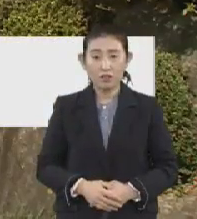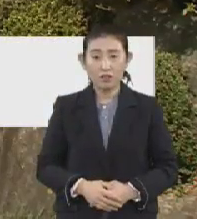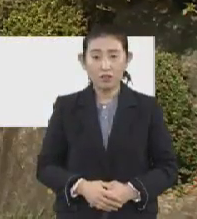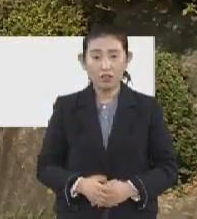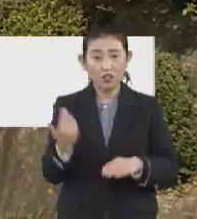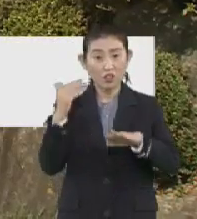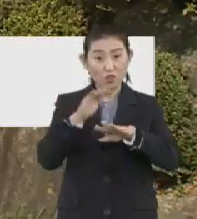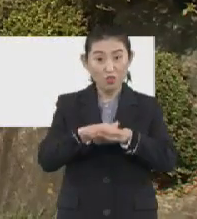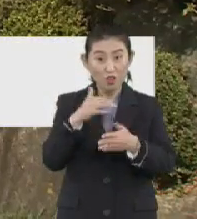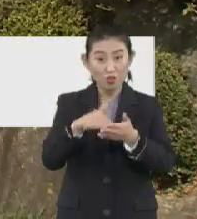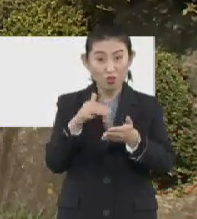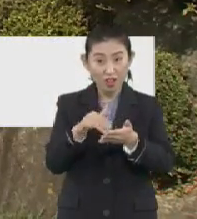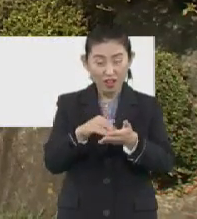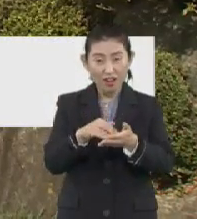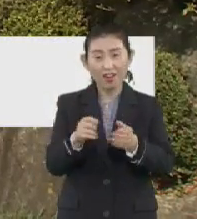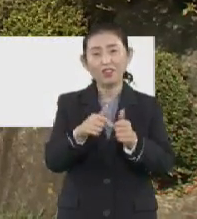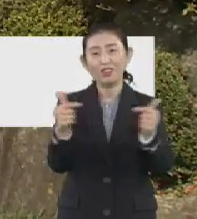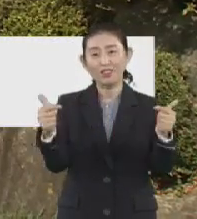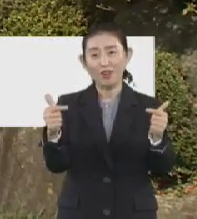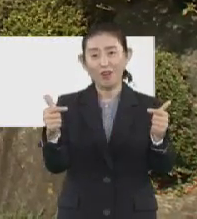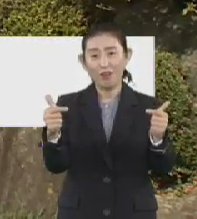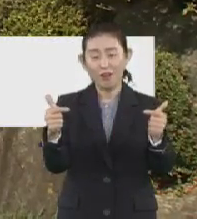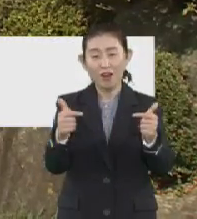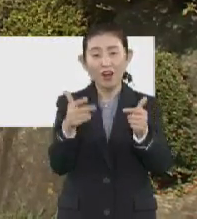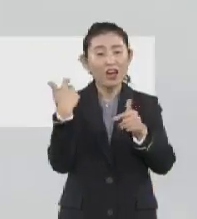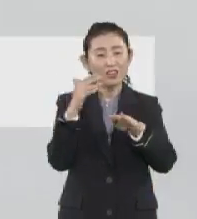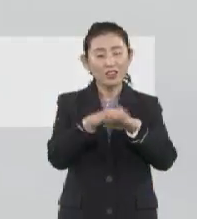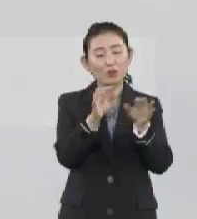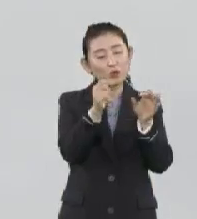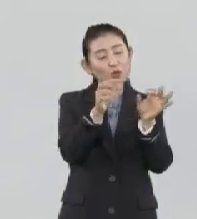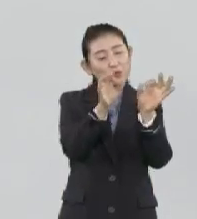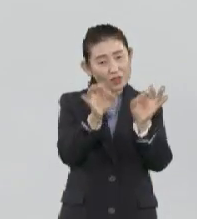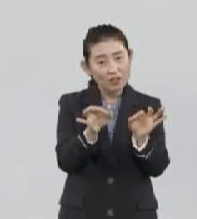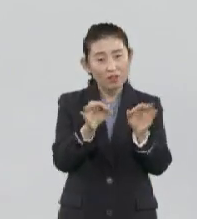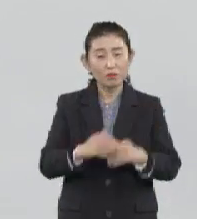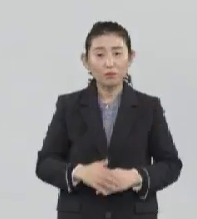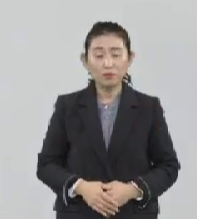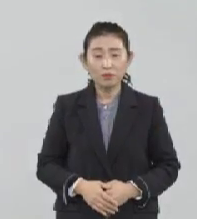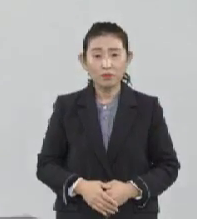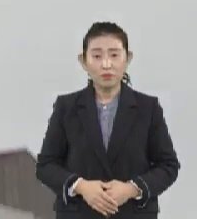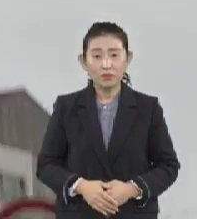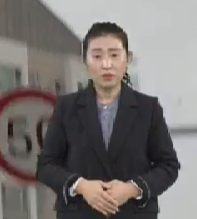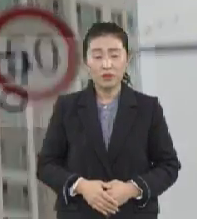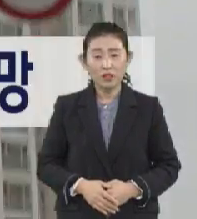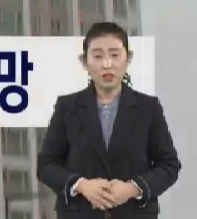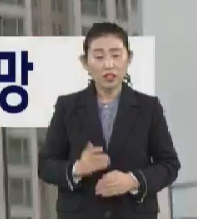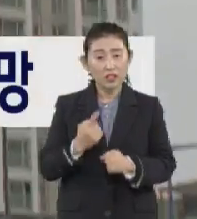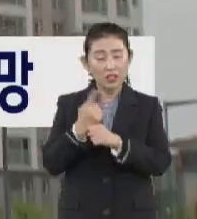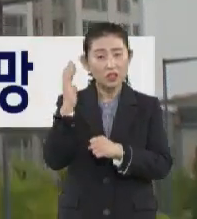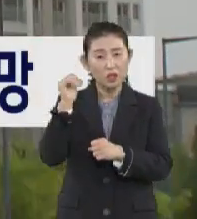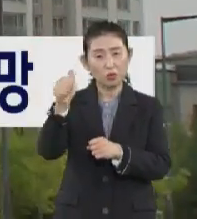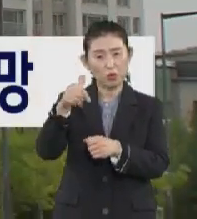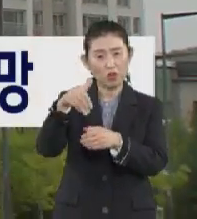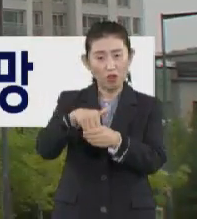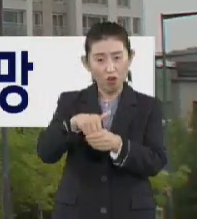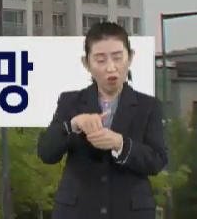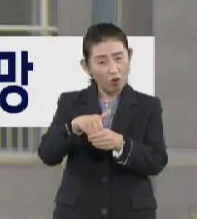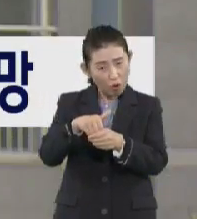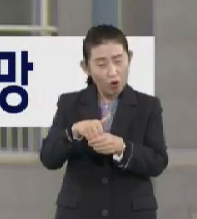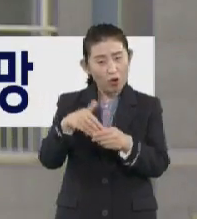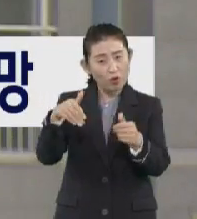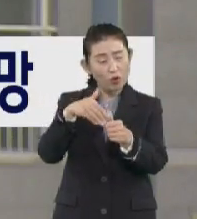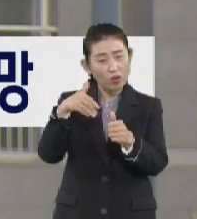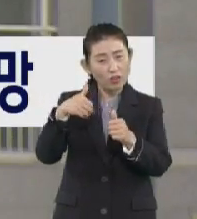시장에는 이제 전세 물량이 공급이 되면서 안정을 좀 이룰 것 같고요. 앞으로 주택 시장은 대선 전국이라는 변수가 남아